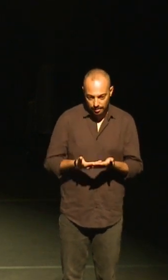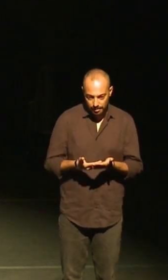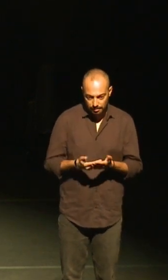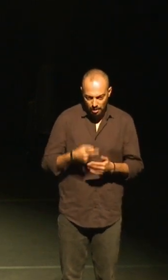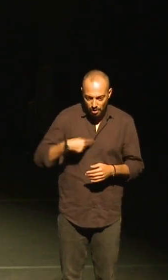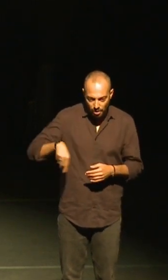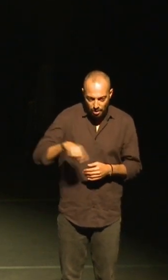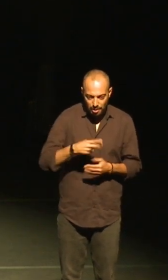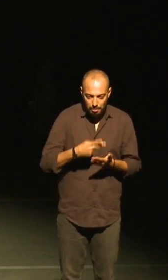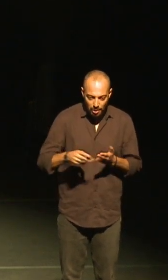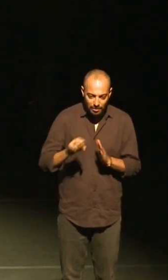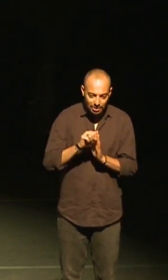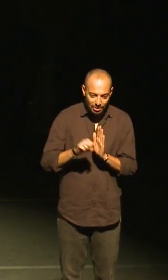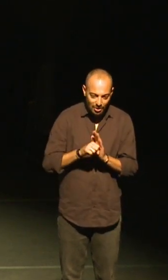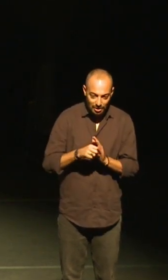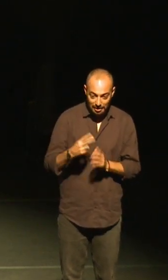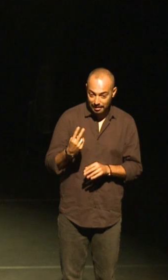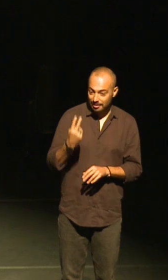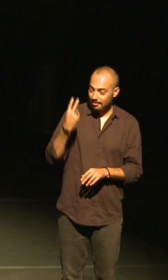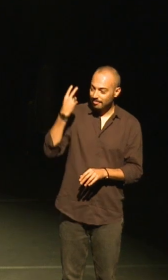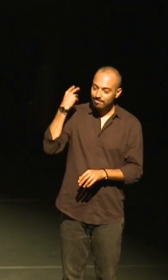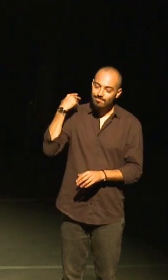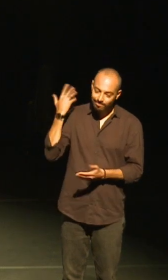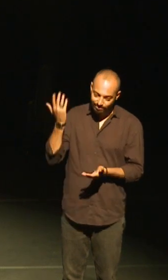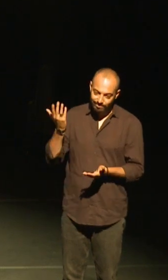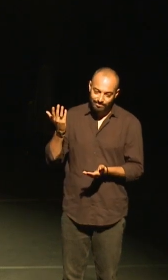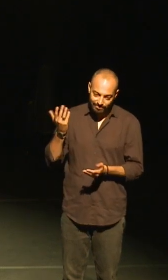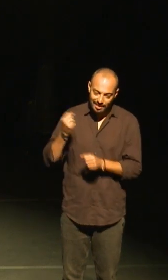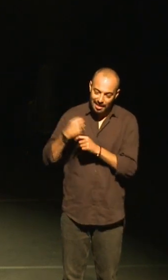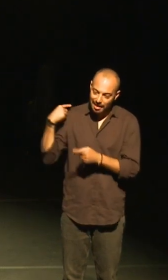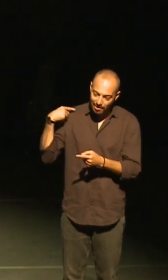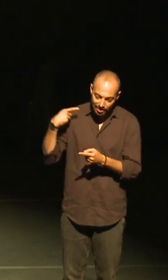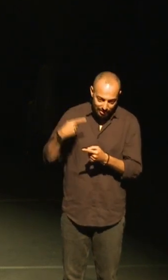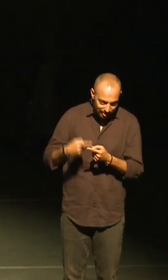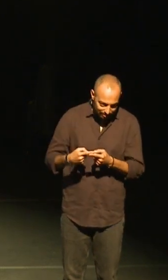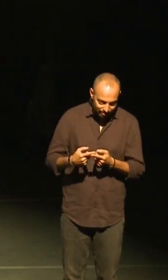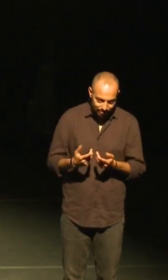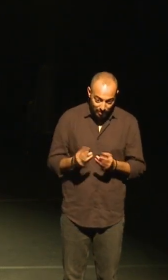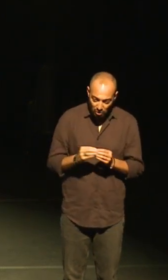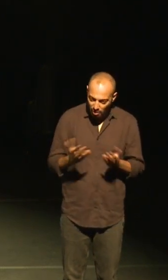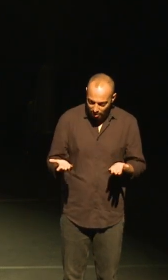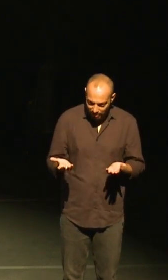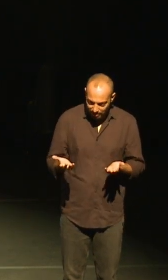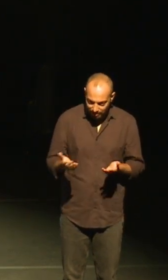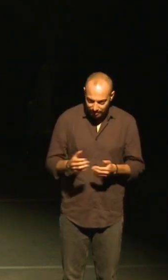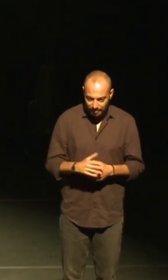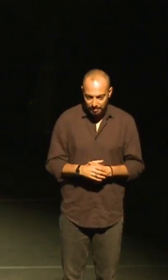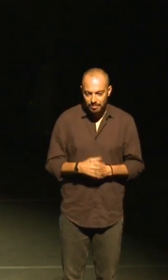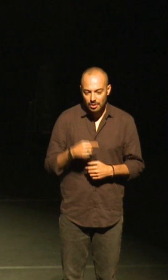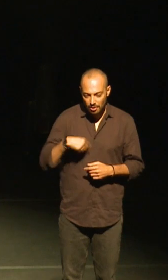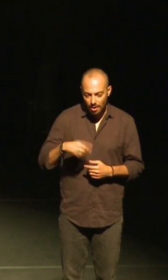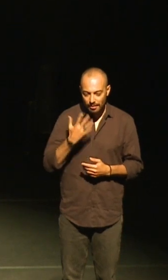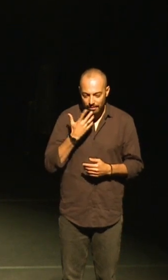a Igor che chiamo di nuovo qui sul palco perché in questo nastro che noi riavvolgiamo andiamo a ripercorrere le origini